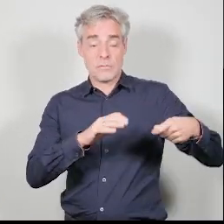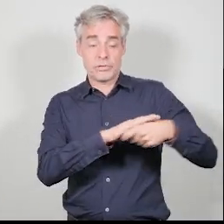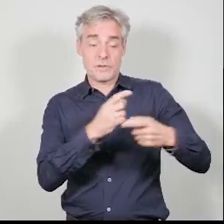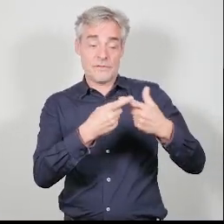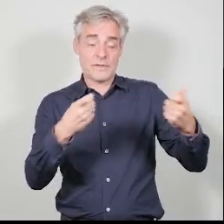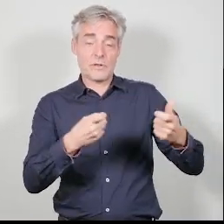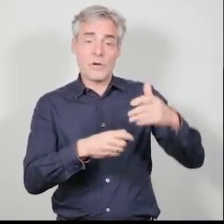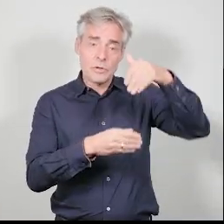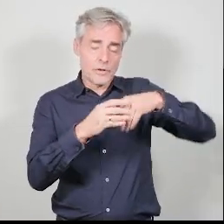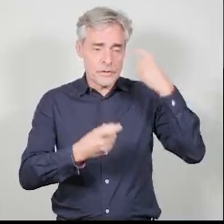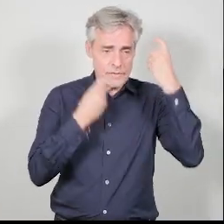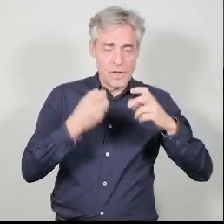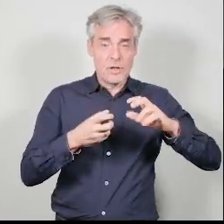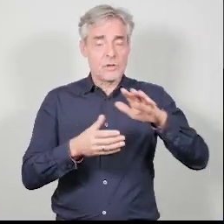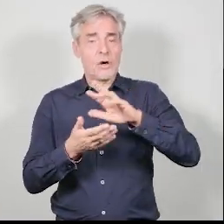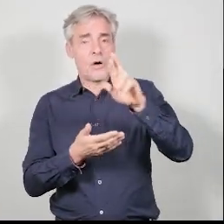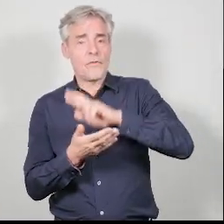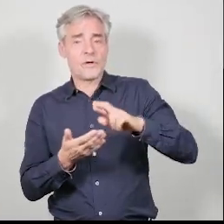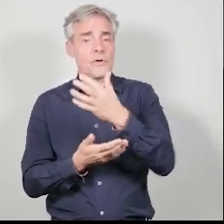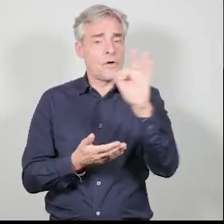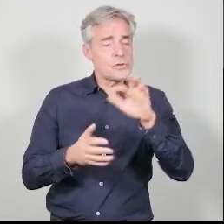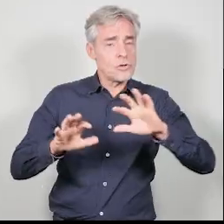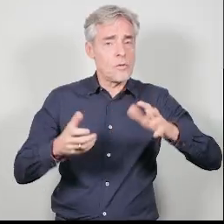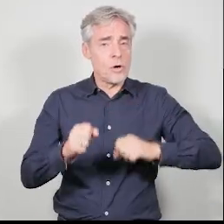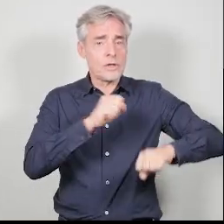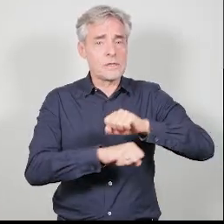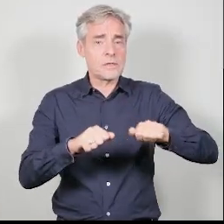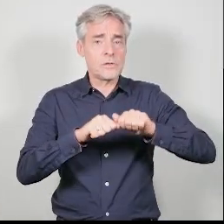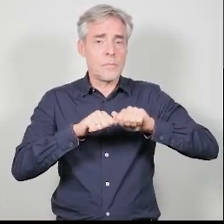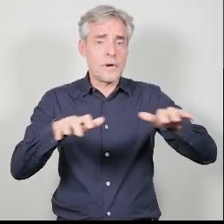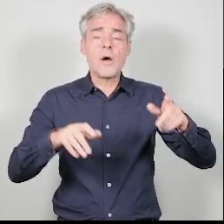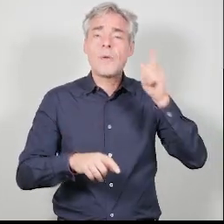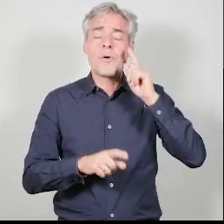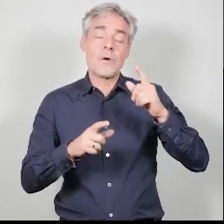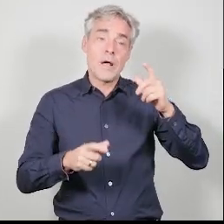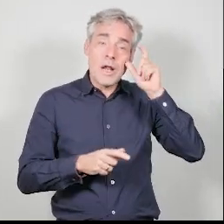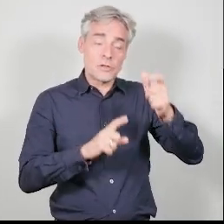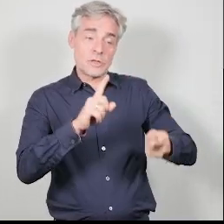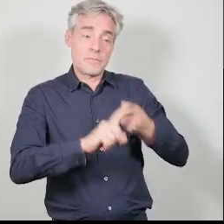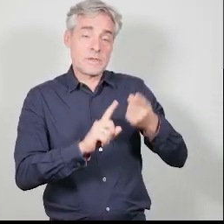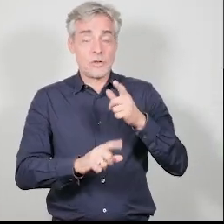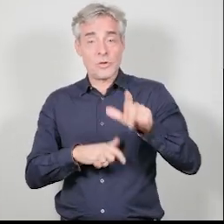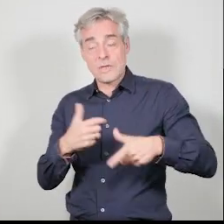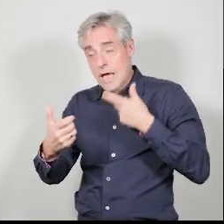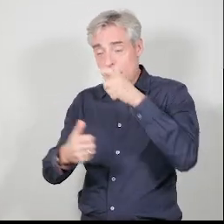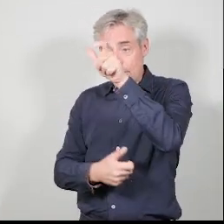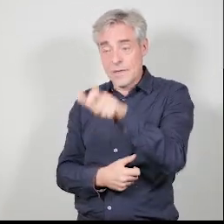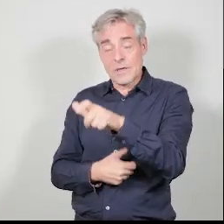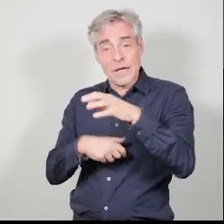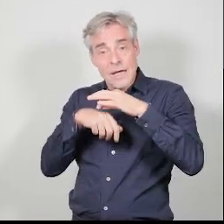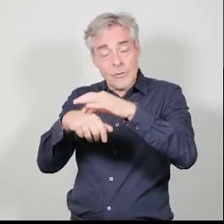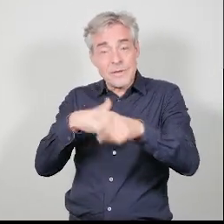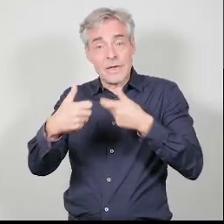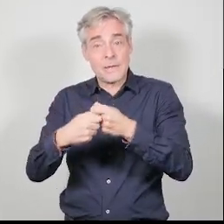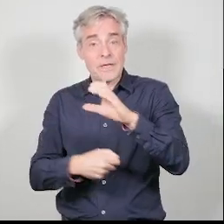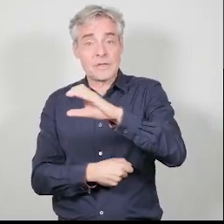la structuration de l'offre sur le territoire. Parce que la logique de spécialisation et de personnalisation aussi des accompagnements rentre